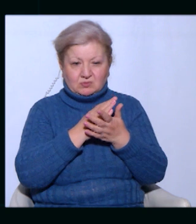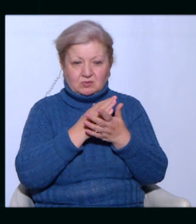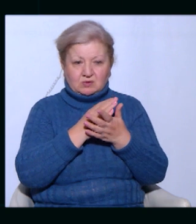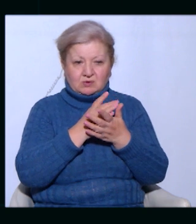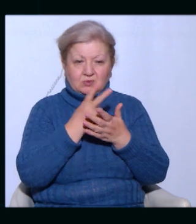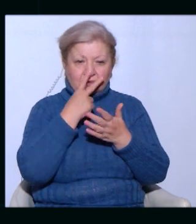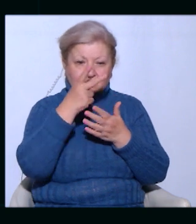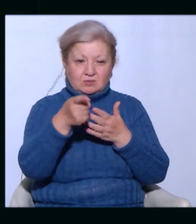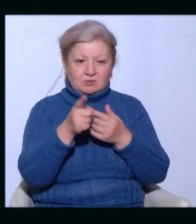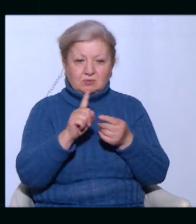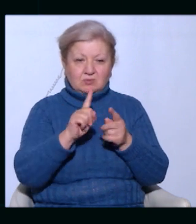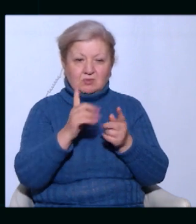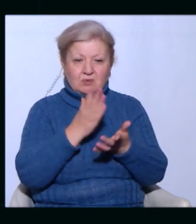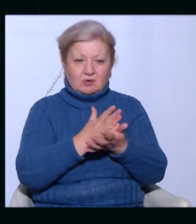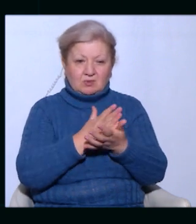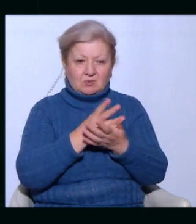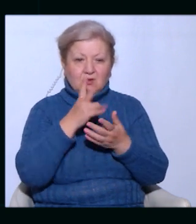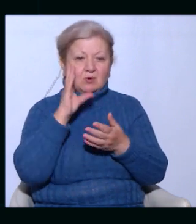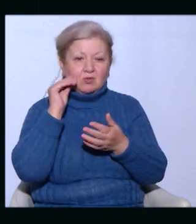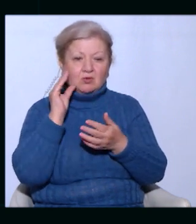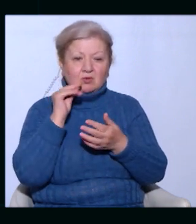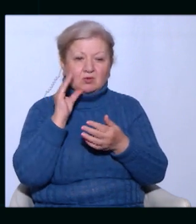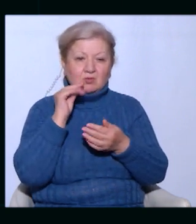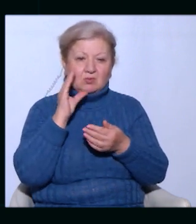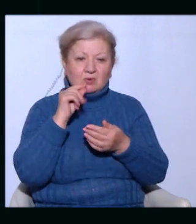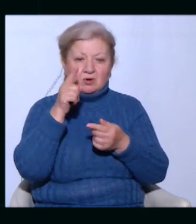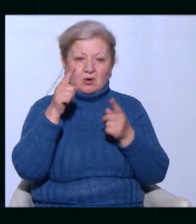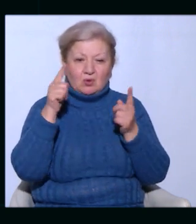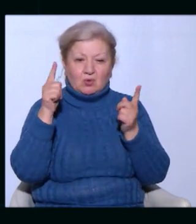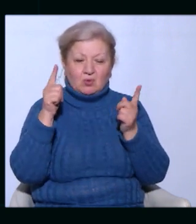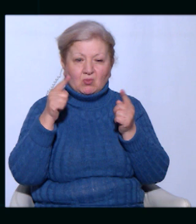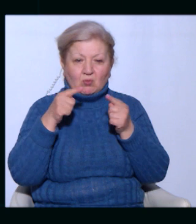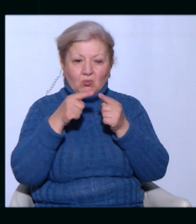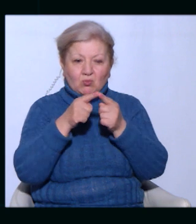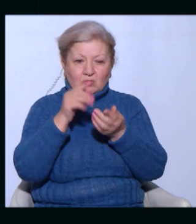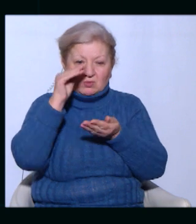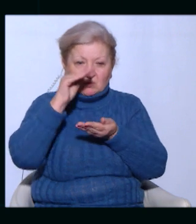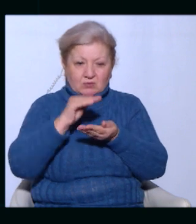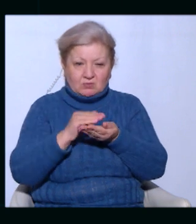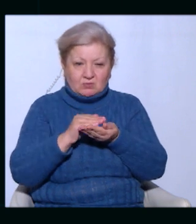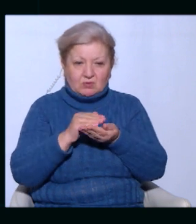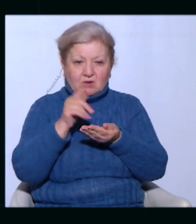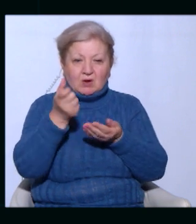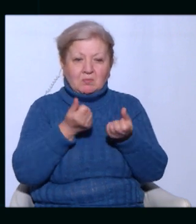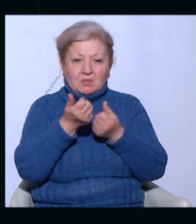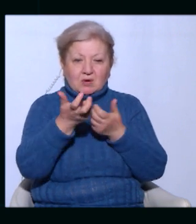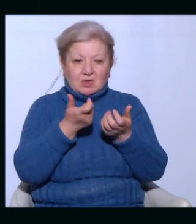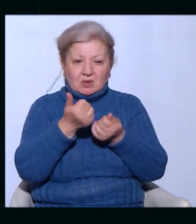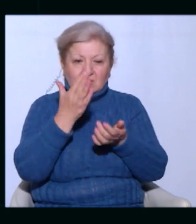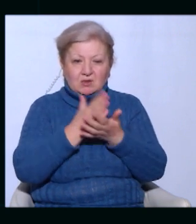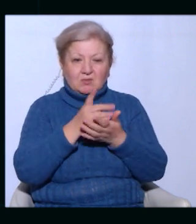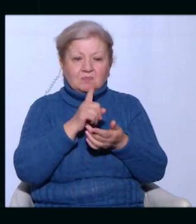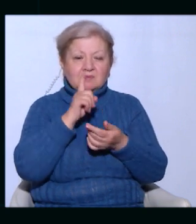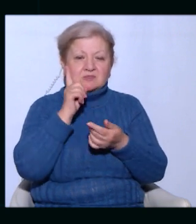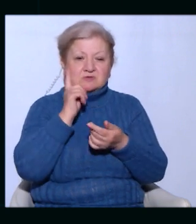ახლა შევხედოთ რა არის. როდესაც კუთხეს ვაპატარებთ, წილადის მრიცხველი მწვანე